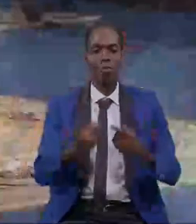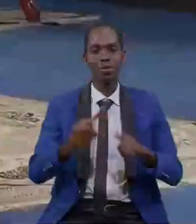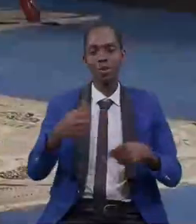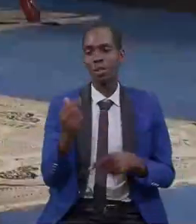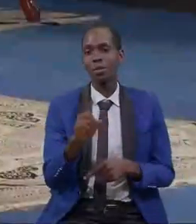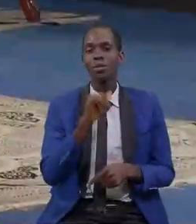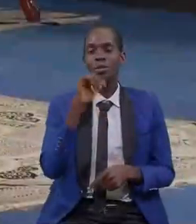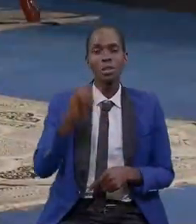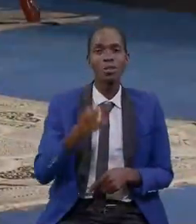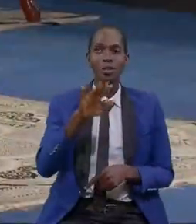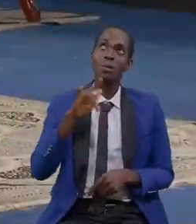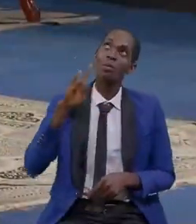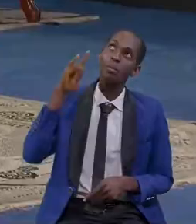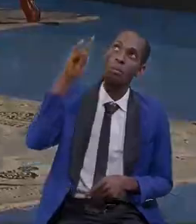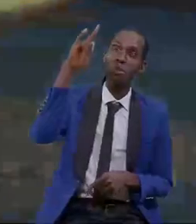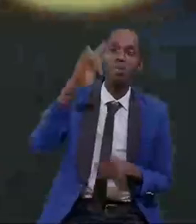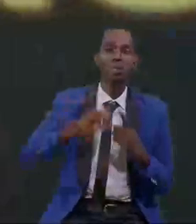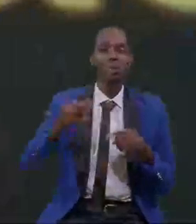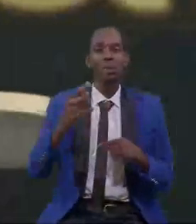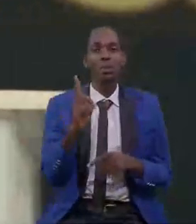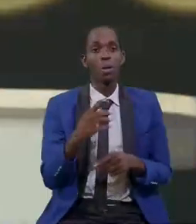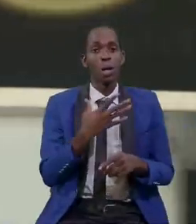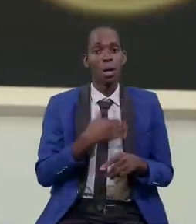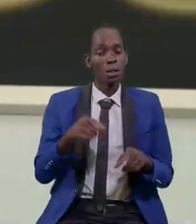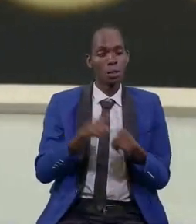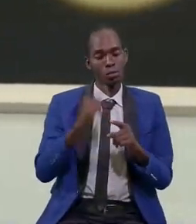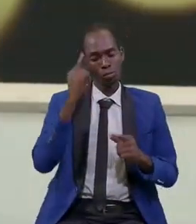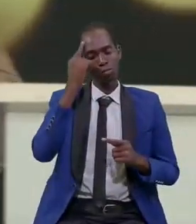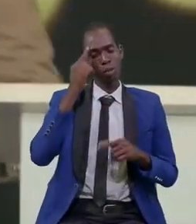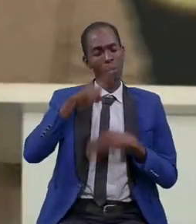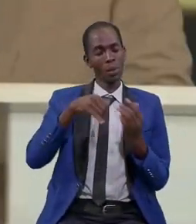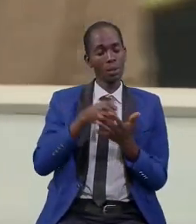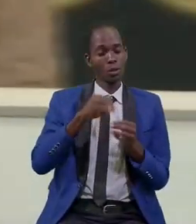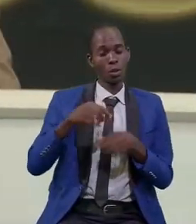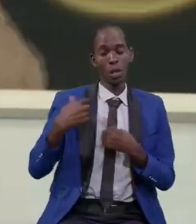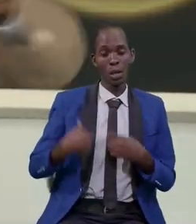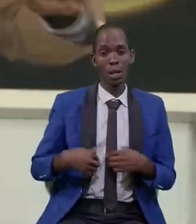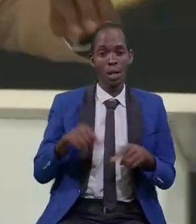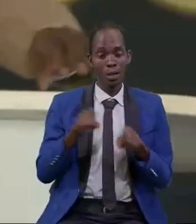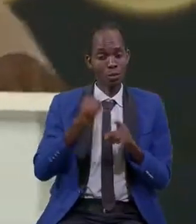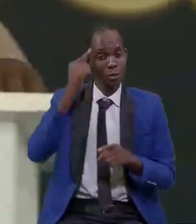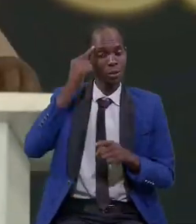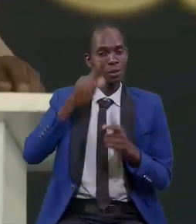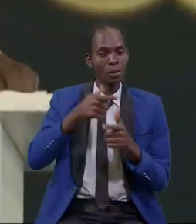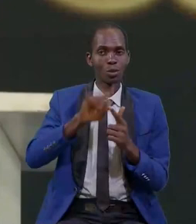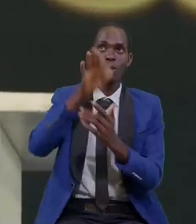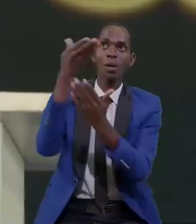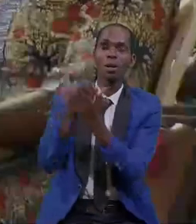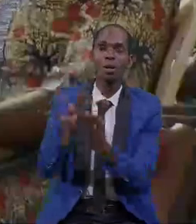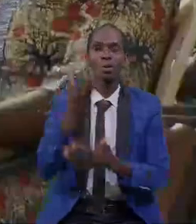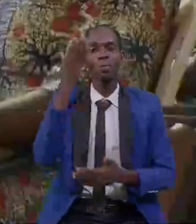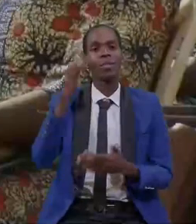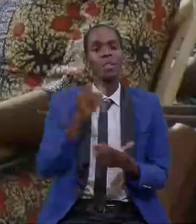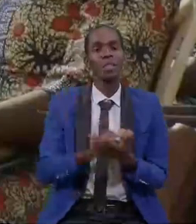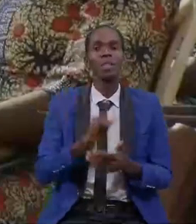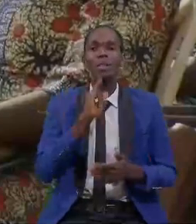d'un avion. Des pensées de ton cœur. Et comme la pensée vient de ton cœur, tu y arrives seulement. Et c'est comme